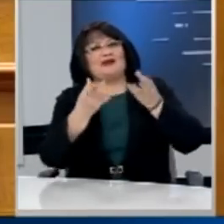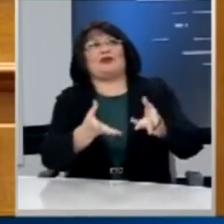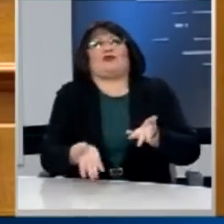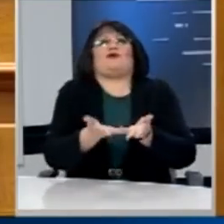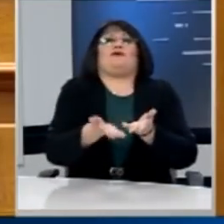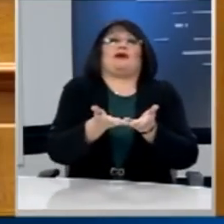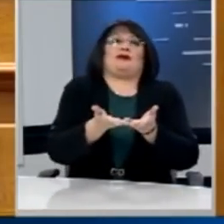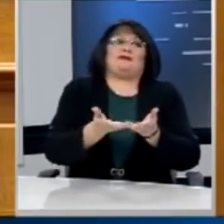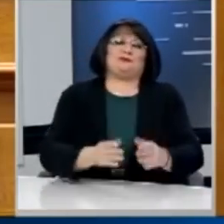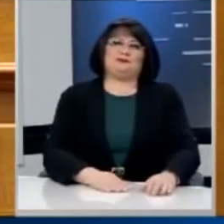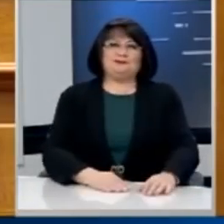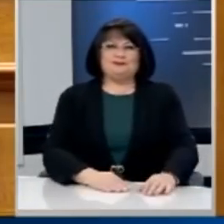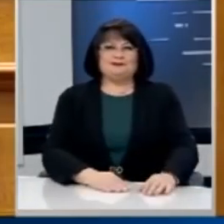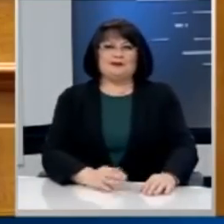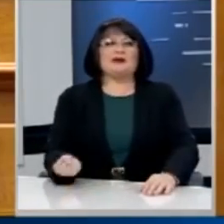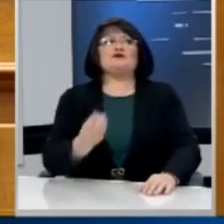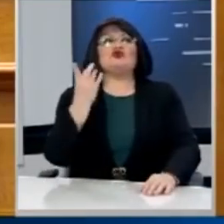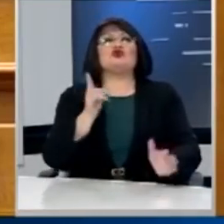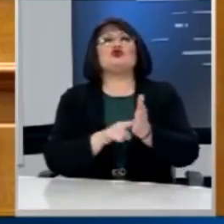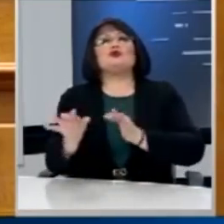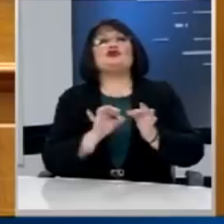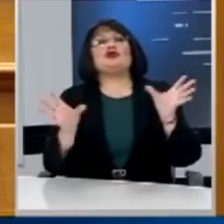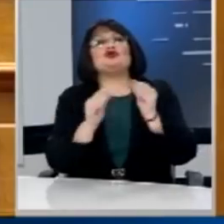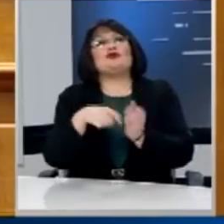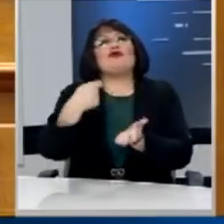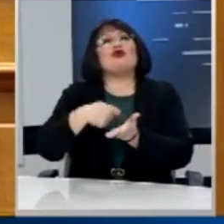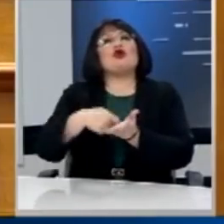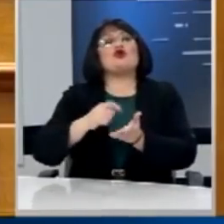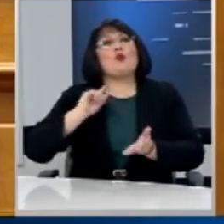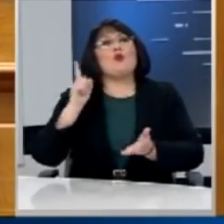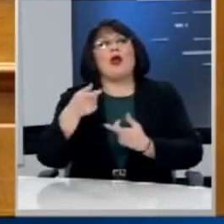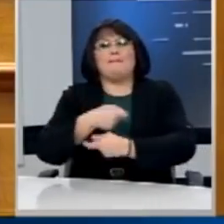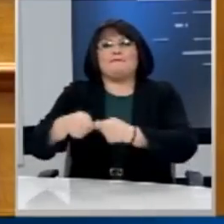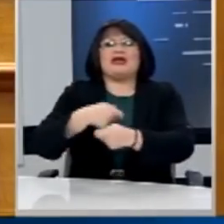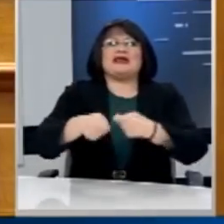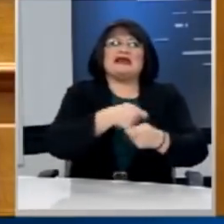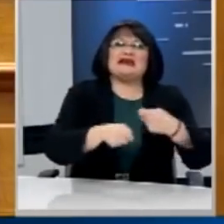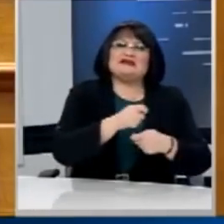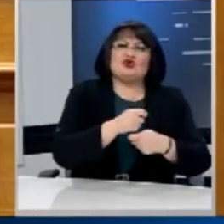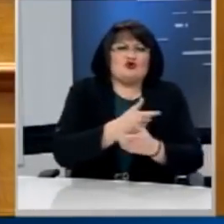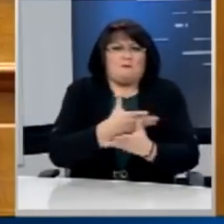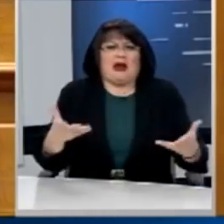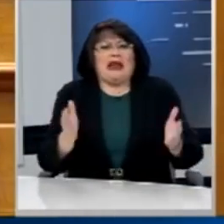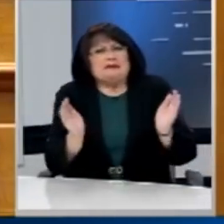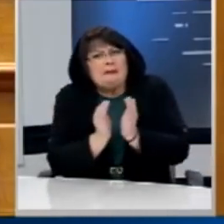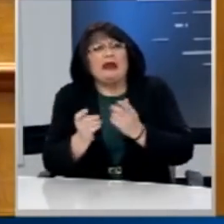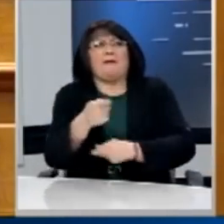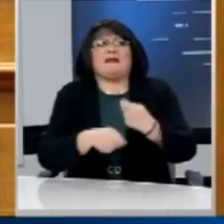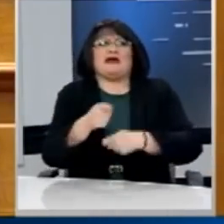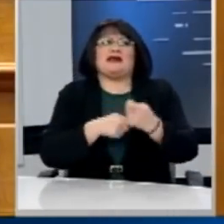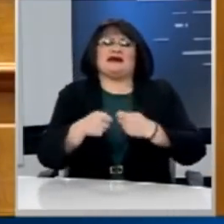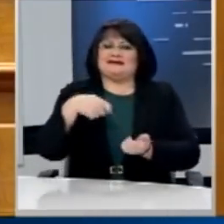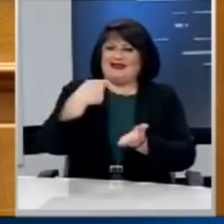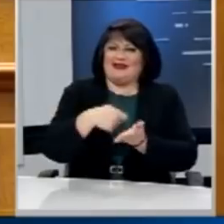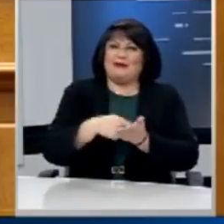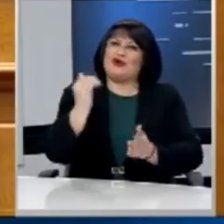ενίσχυση. Και με το νέο φορολογικό νομοσχέδιο όλες οι επιχειρήσεις, όχι μόνο οι μεγάλες και οι μικρές, θα